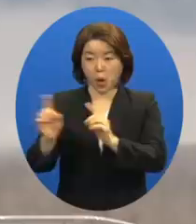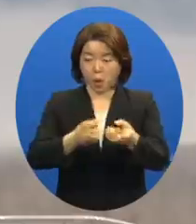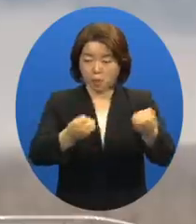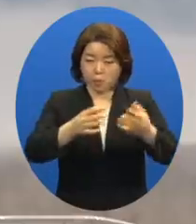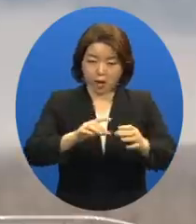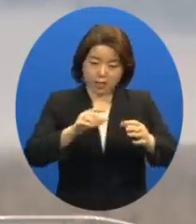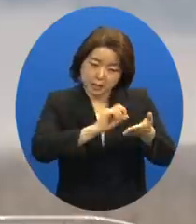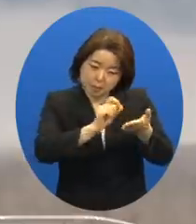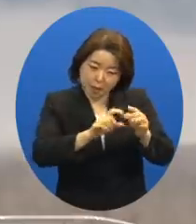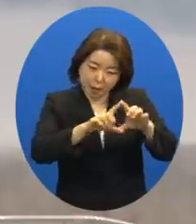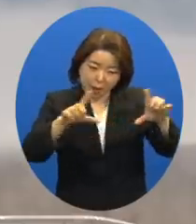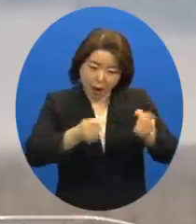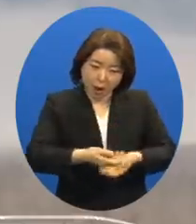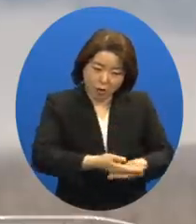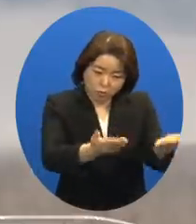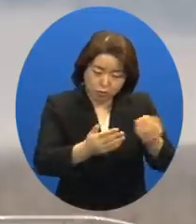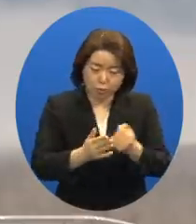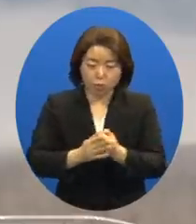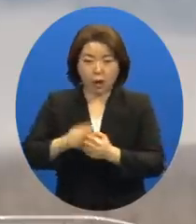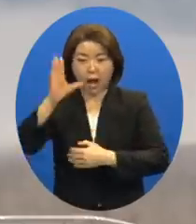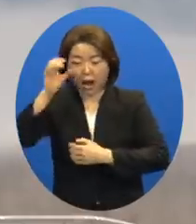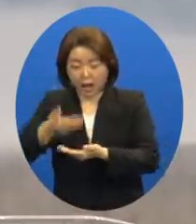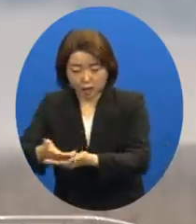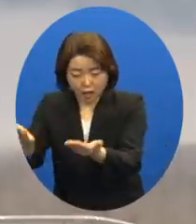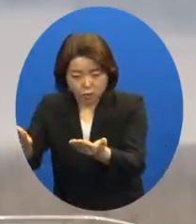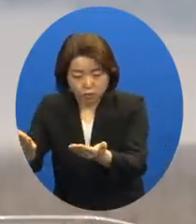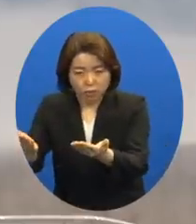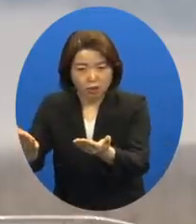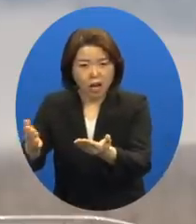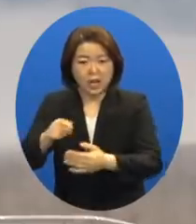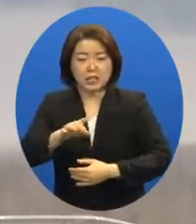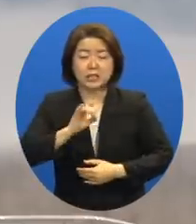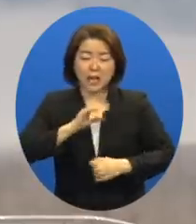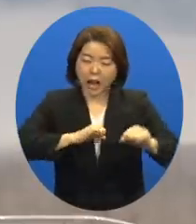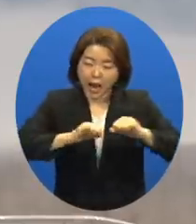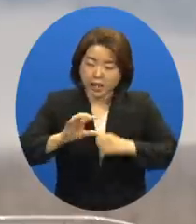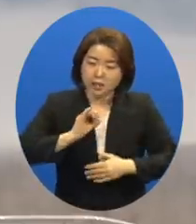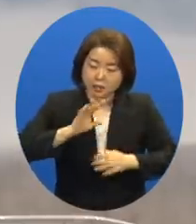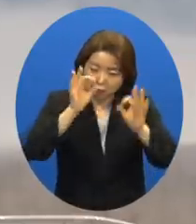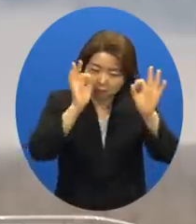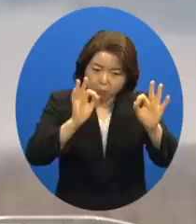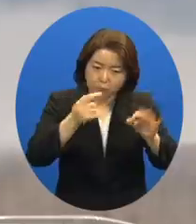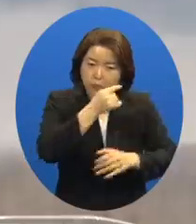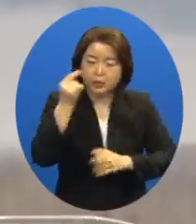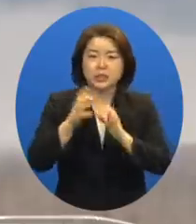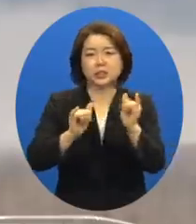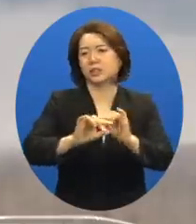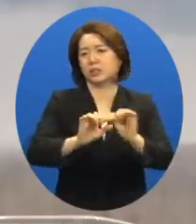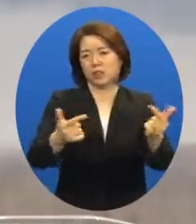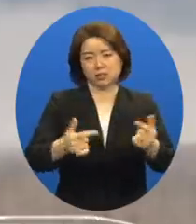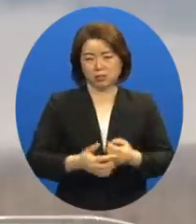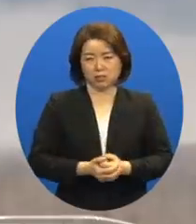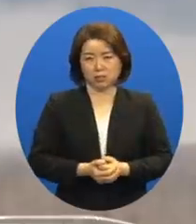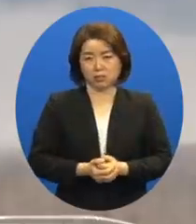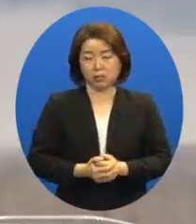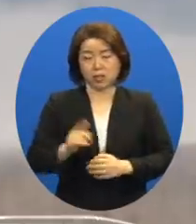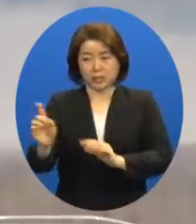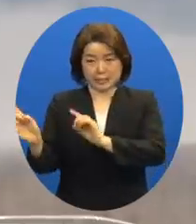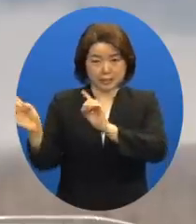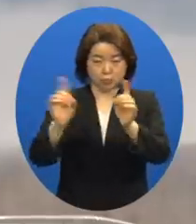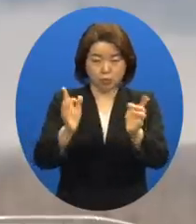나눠주고 부활절 계란을 나눠주는 것만으로 부활의 증인이라고 할 수 없습니다. 그 부활하신 예수님이